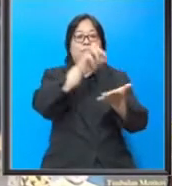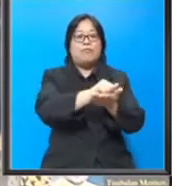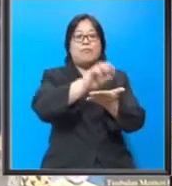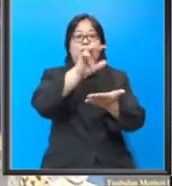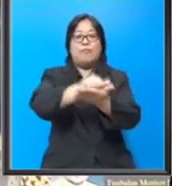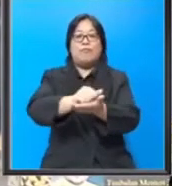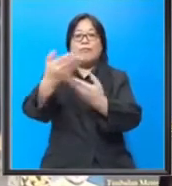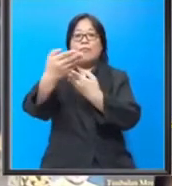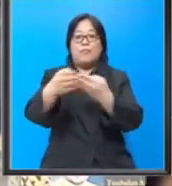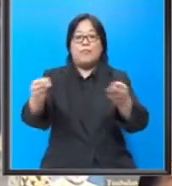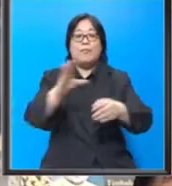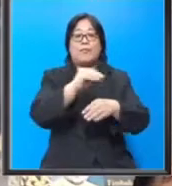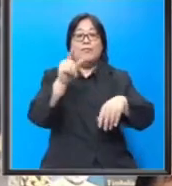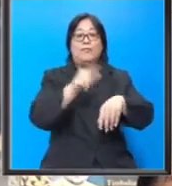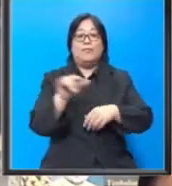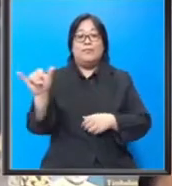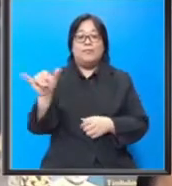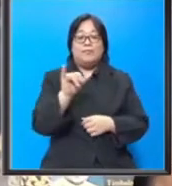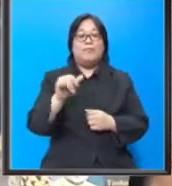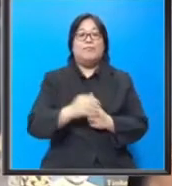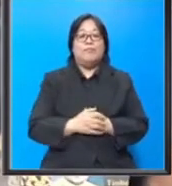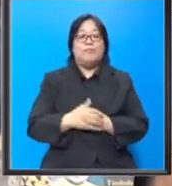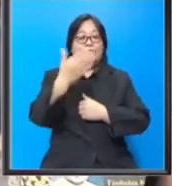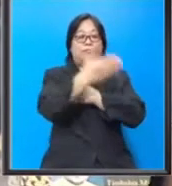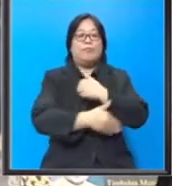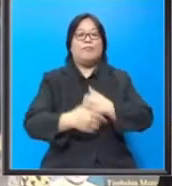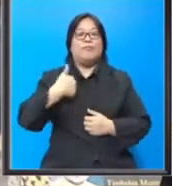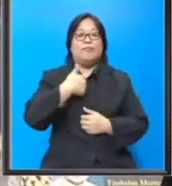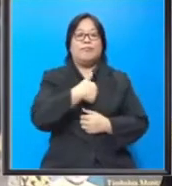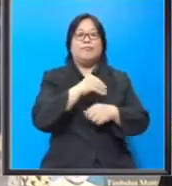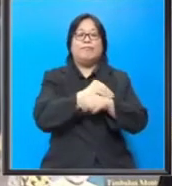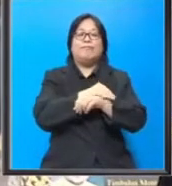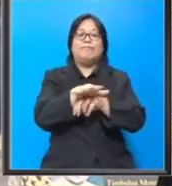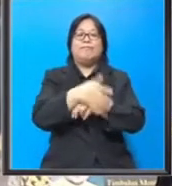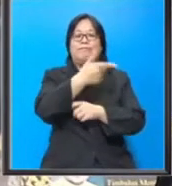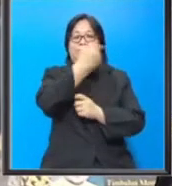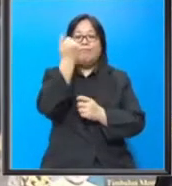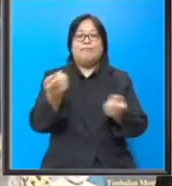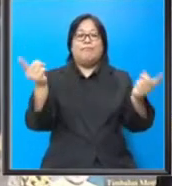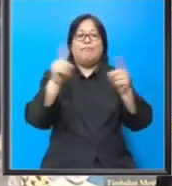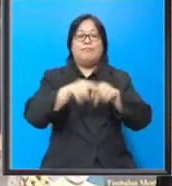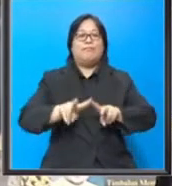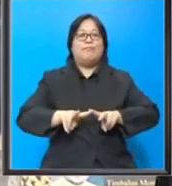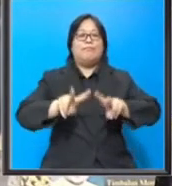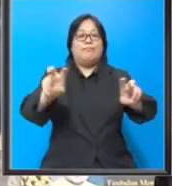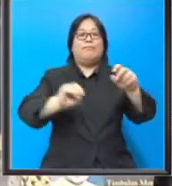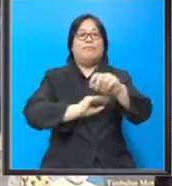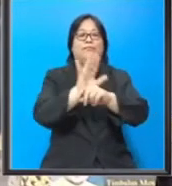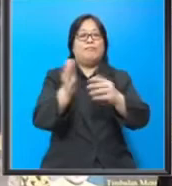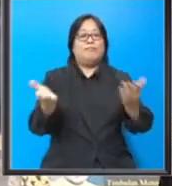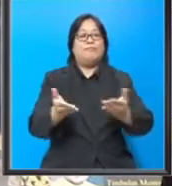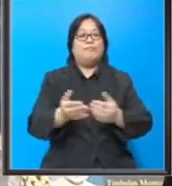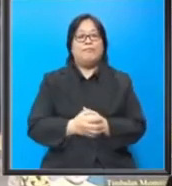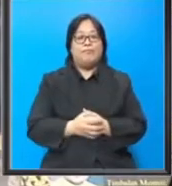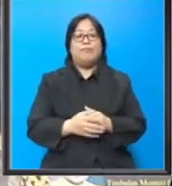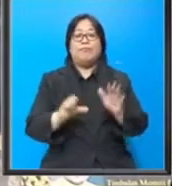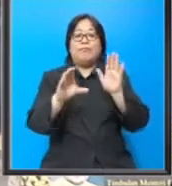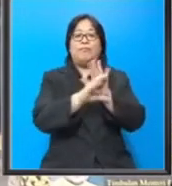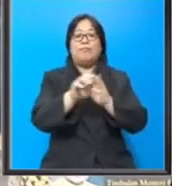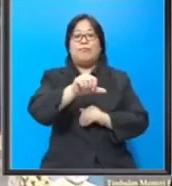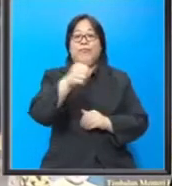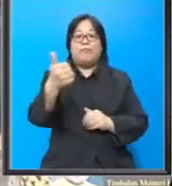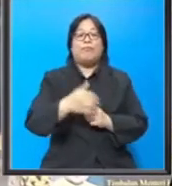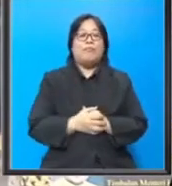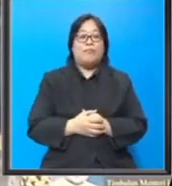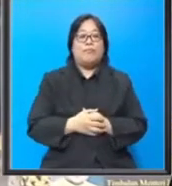pendahuluan negara dan pada masa yang sama negara ini juga terjejas akibat di pada penularan wabah ini contoh yang